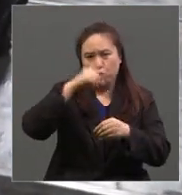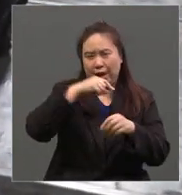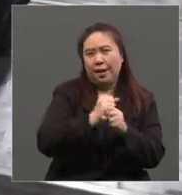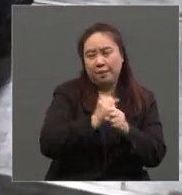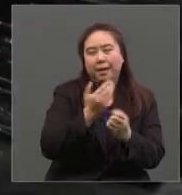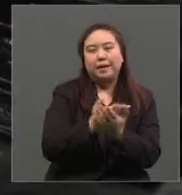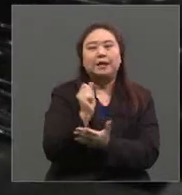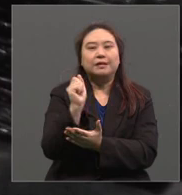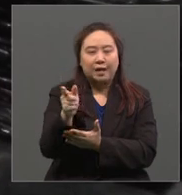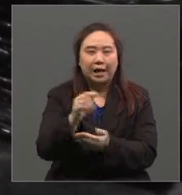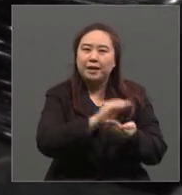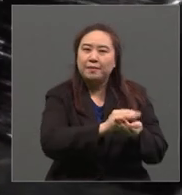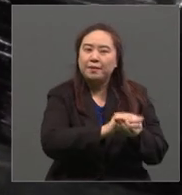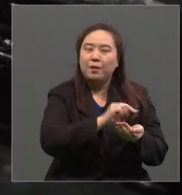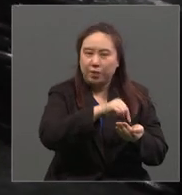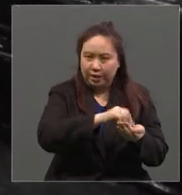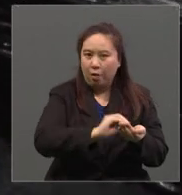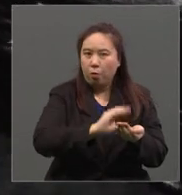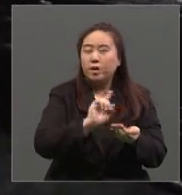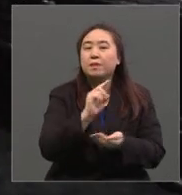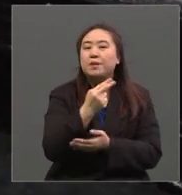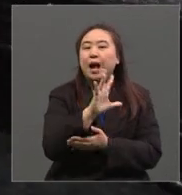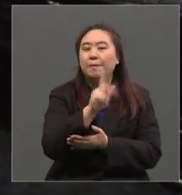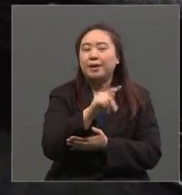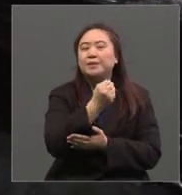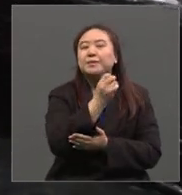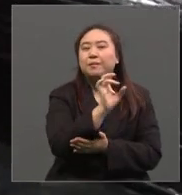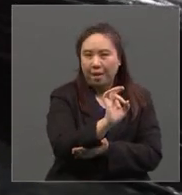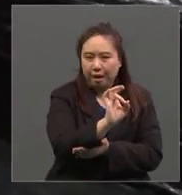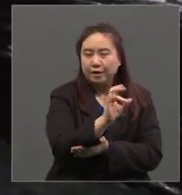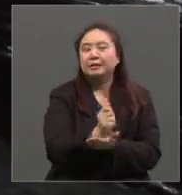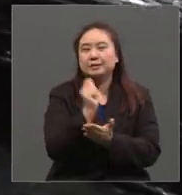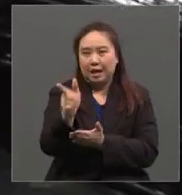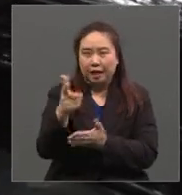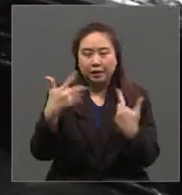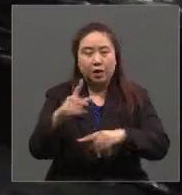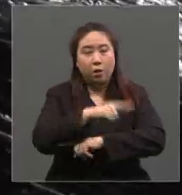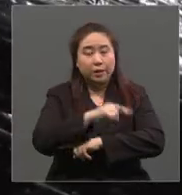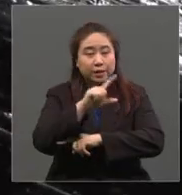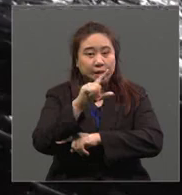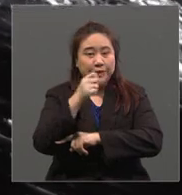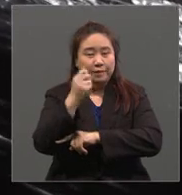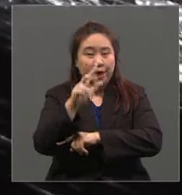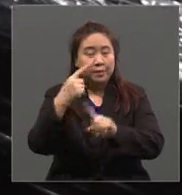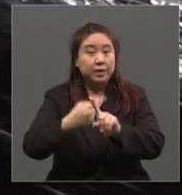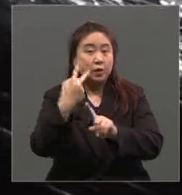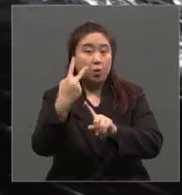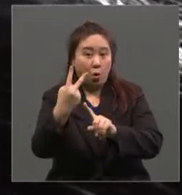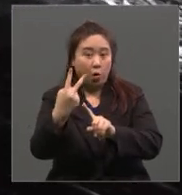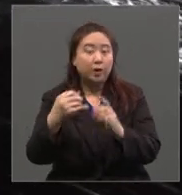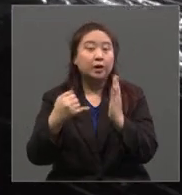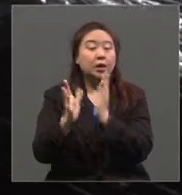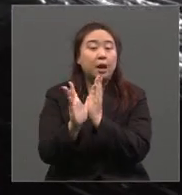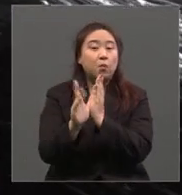ทศไทยเป็นเงินสะสมชราภาพ 15,017 บาทต่อมาเมื่อวันที่13กุมภาพันธ์ทางผู้ว่าราชการ